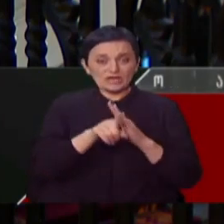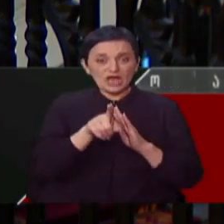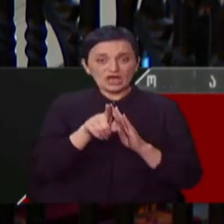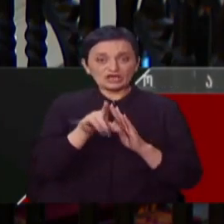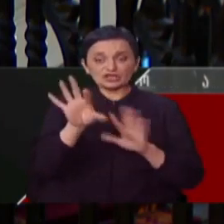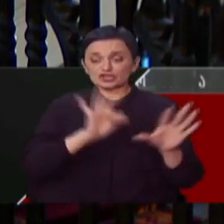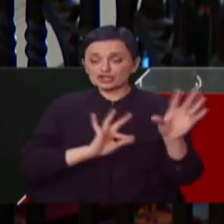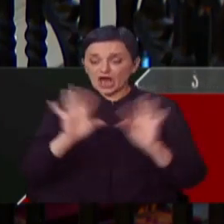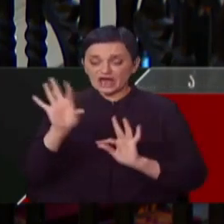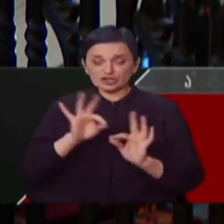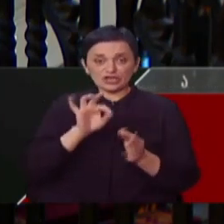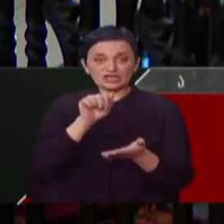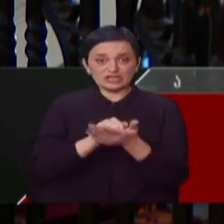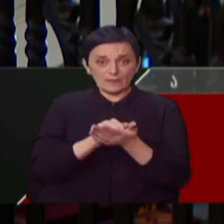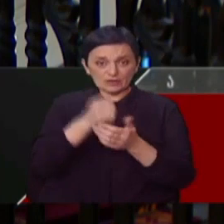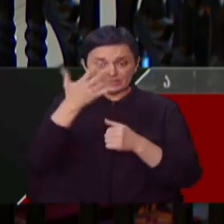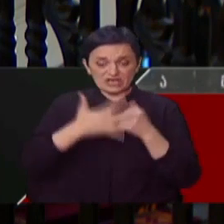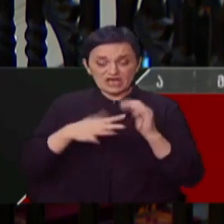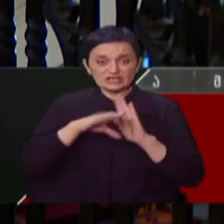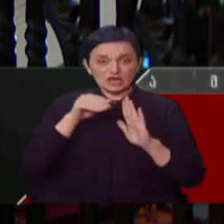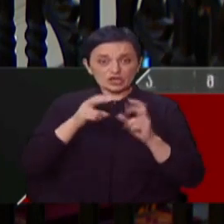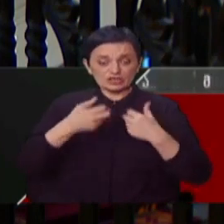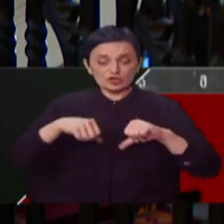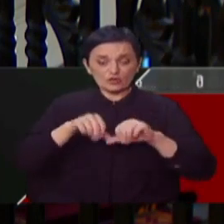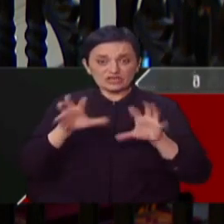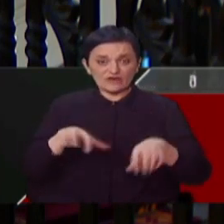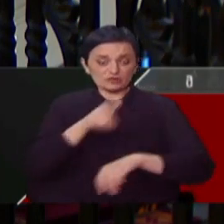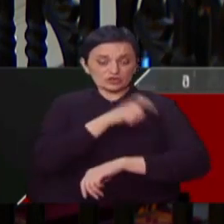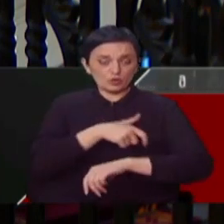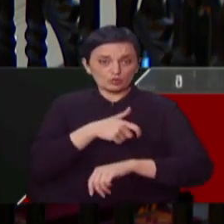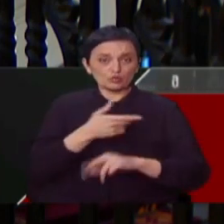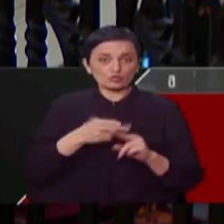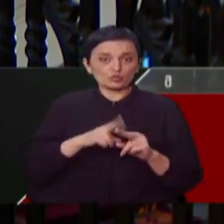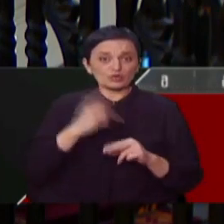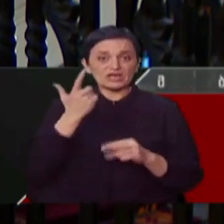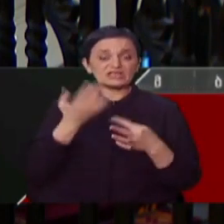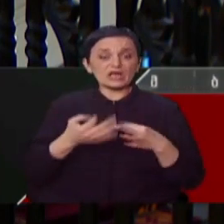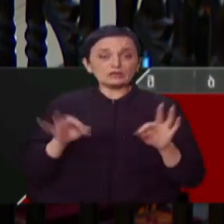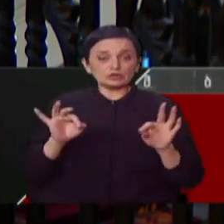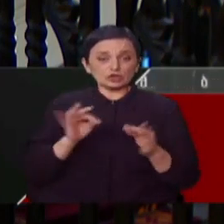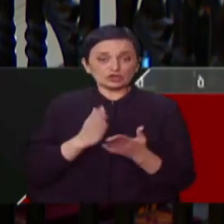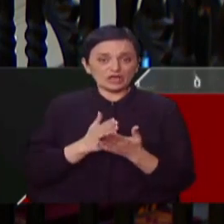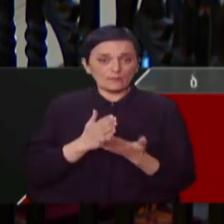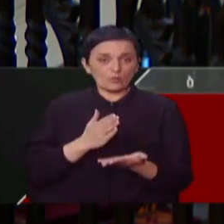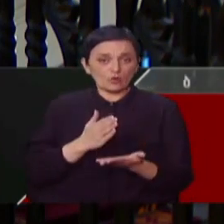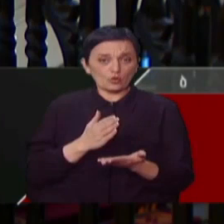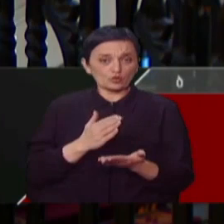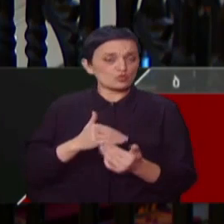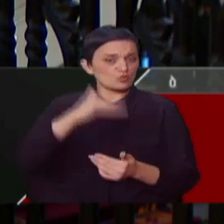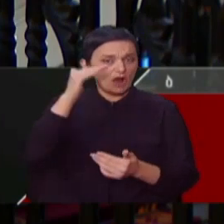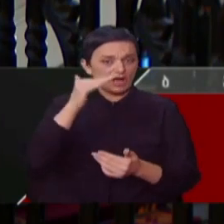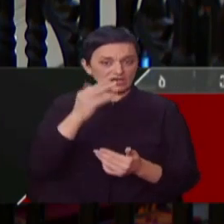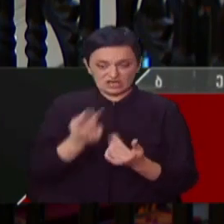არჩეული, შერჩეული და დამტკიცებული თურმე ცენტრალური საარჩევნო კომისიის თავმჯდომარე და წევრები ყოფილა თურმე დემოკრატიის ასე ვთქვათ,